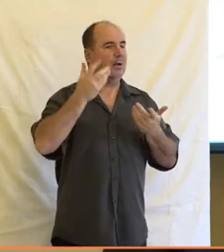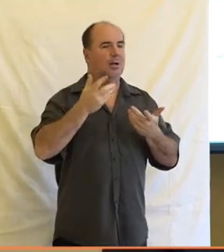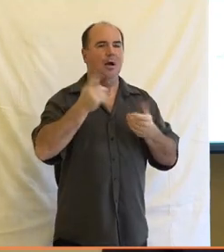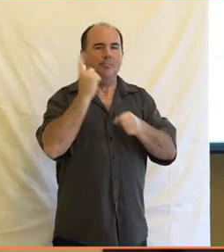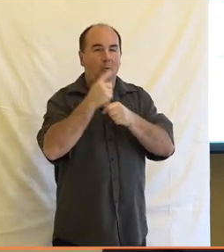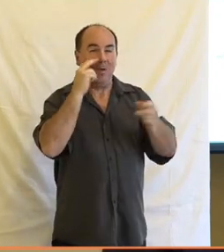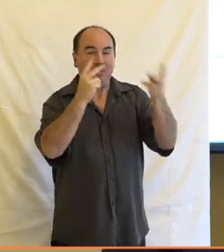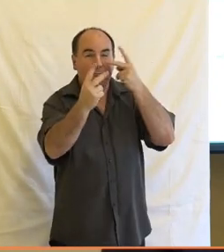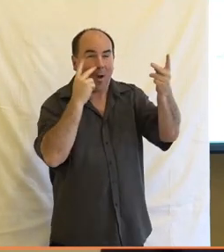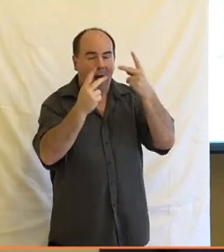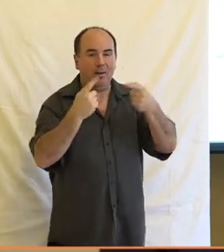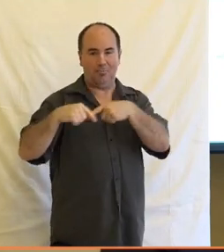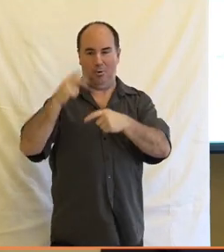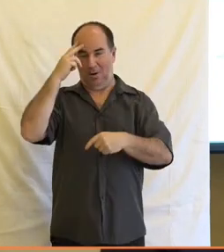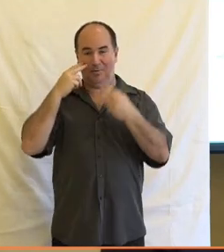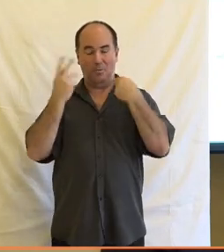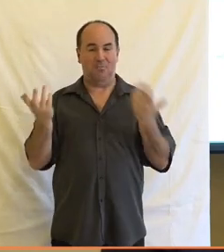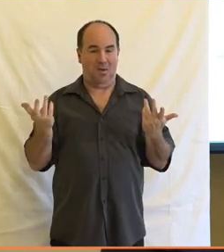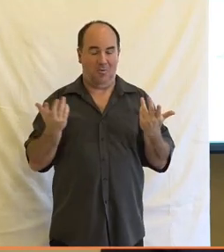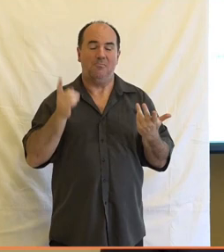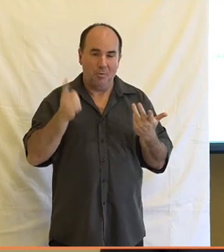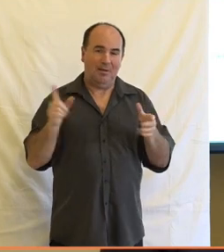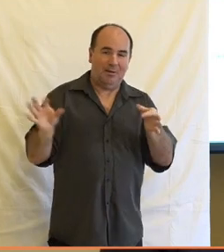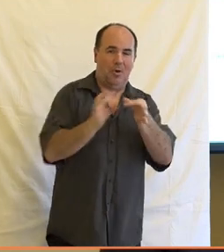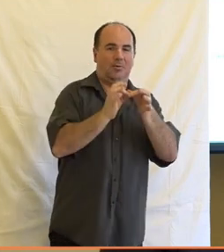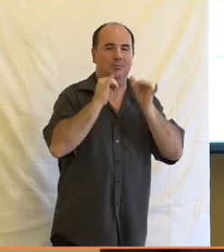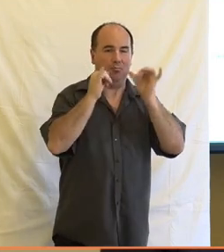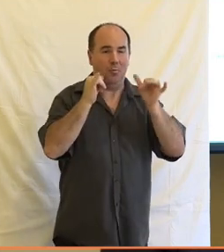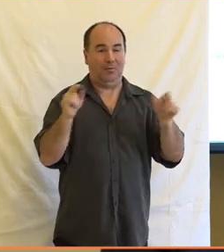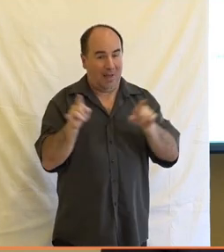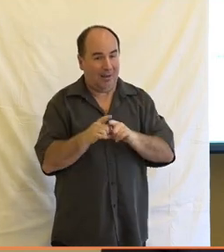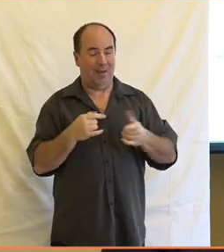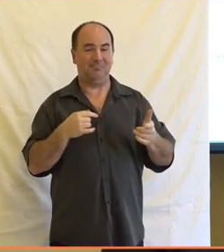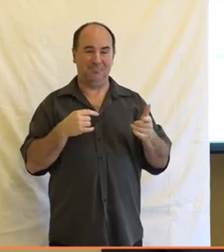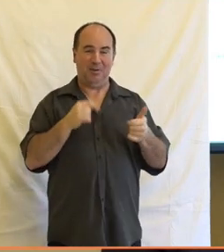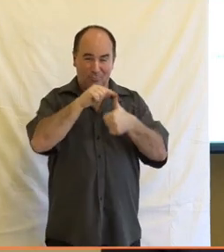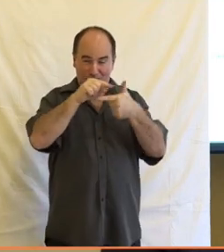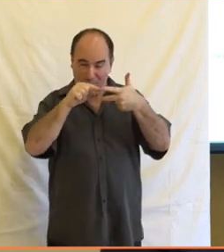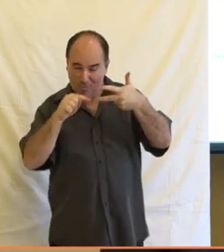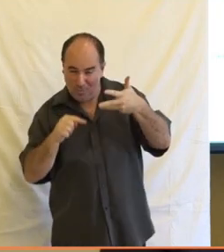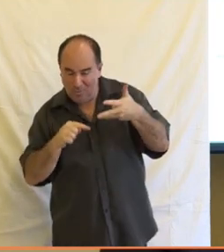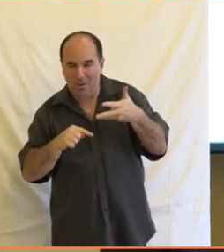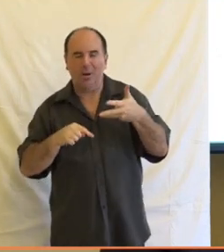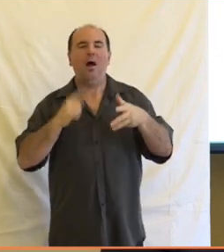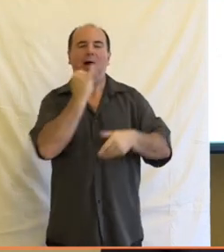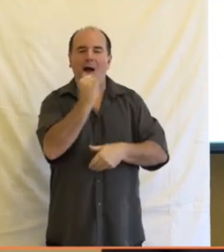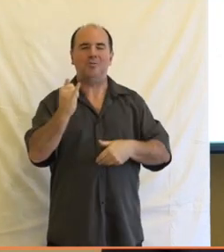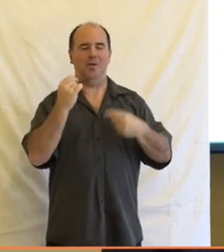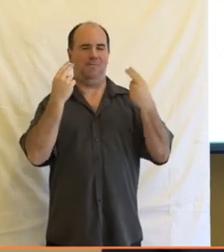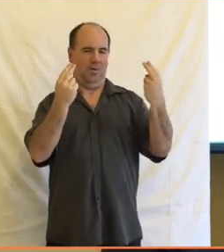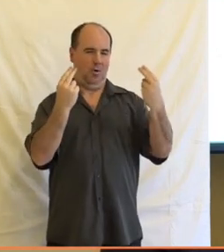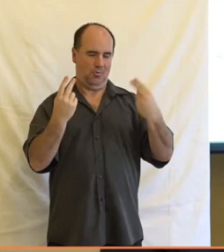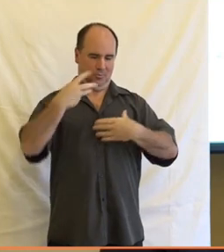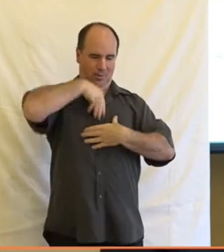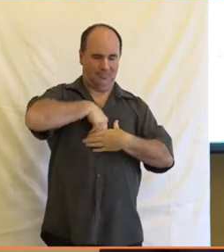vizuálně a podobně. Takže přiznám se, že na tu otázku právě proto, že tu přístupnost si každý vyhodnocuje sám vůči